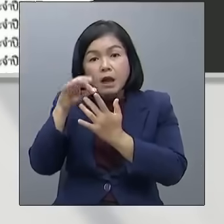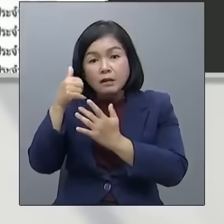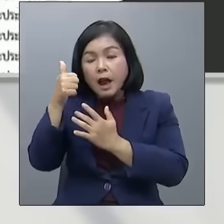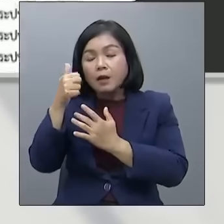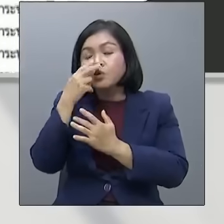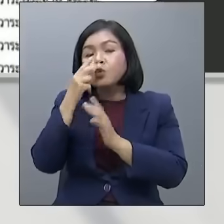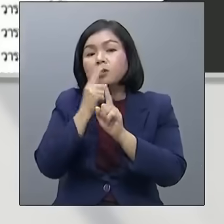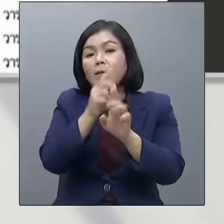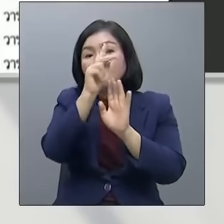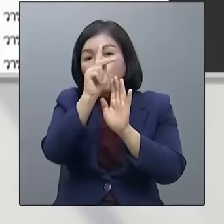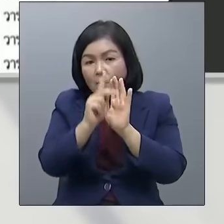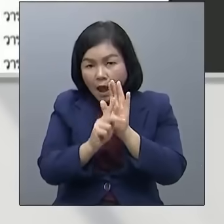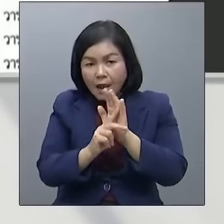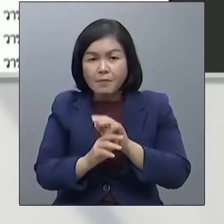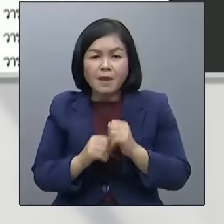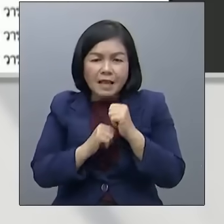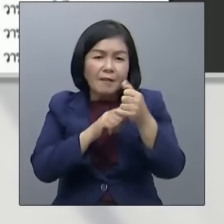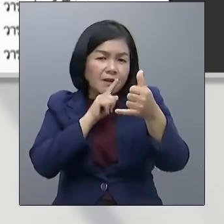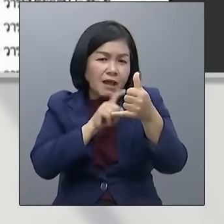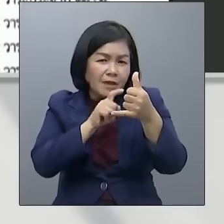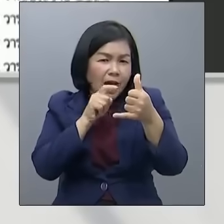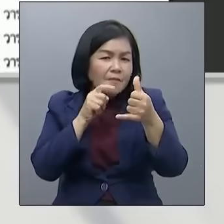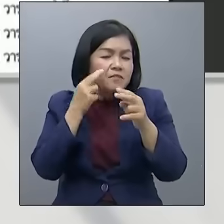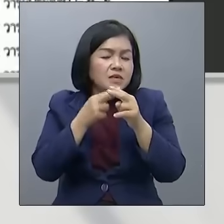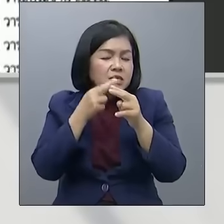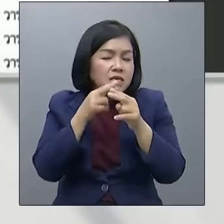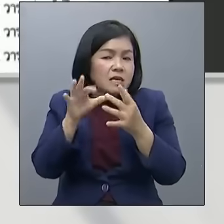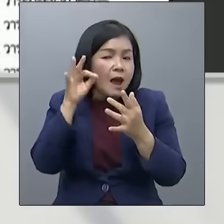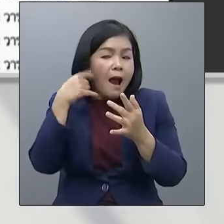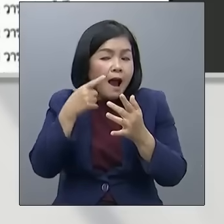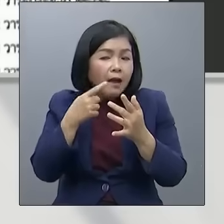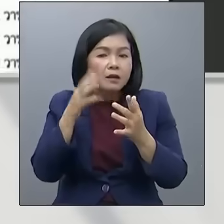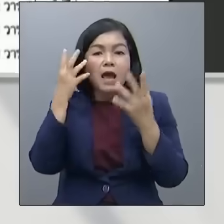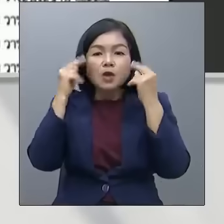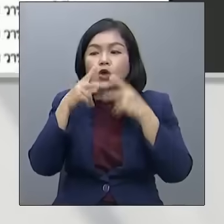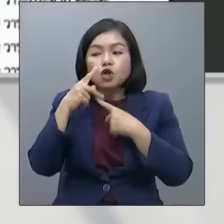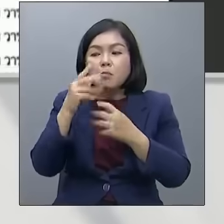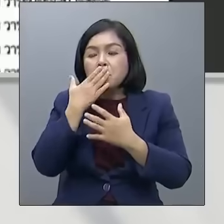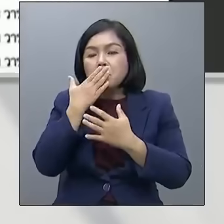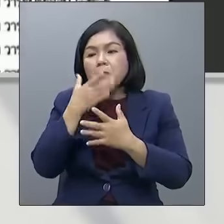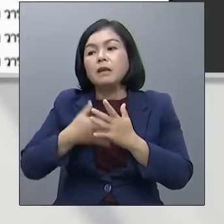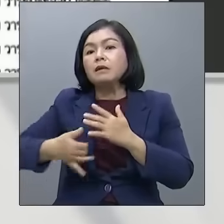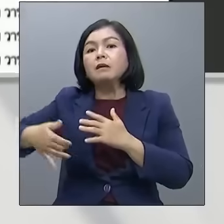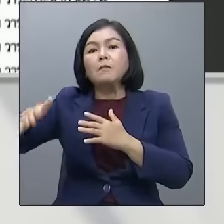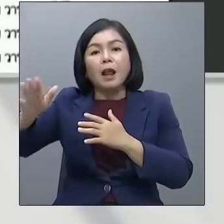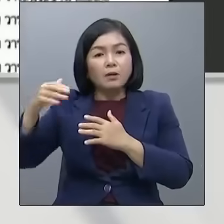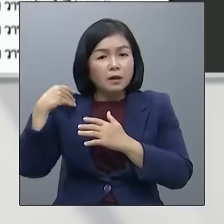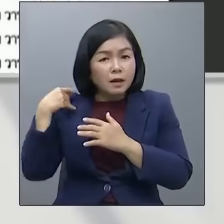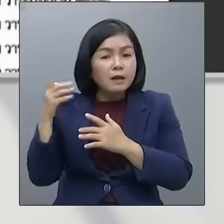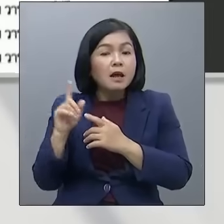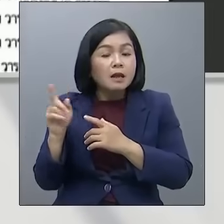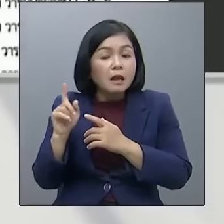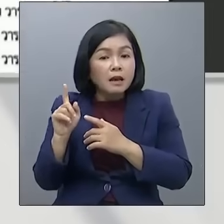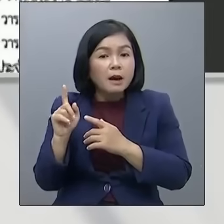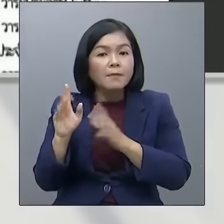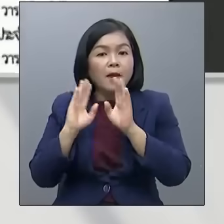ากนี้เนี่ยนักข่าวพยายามจะถามว่านายกมีชื่อใครในใจหรือยังนายกไม่ตอบค่ะเดินหนีไปไม่มีคำตอบเรื่องนี้นะคะเอาเป็นว่าการรักษามารยาท